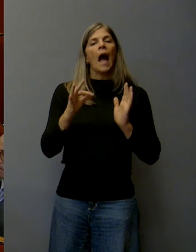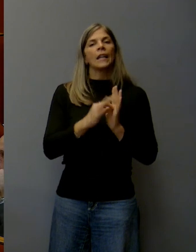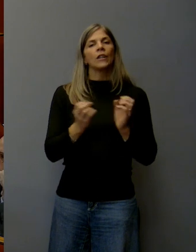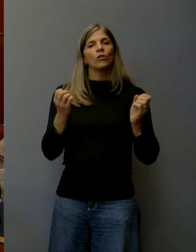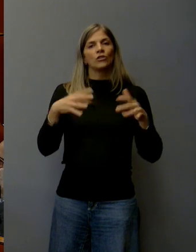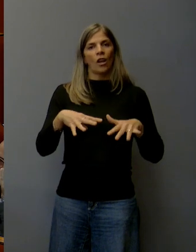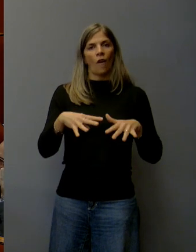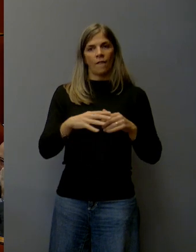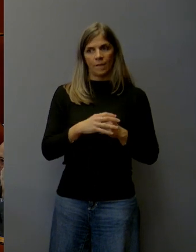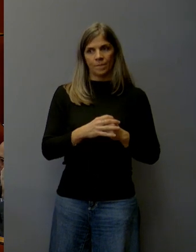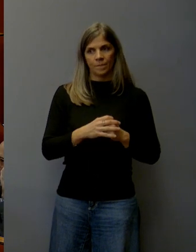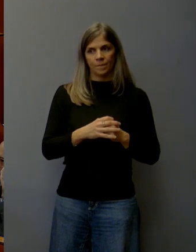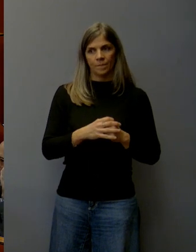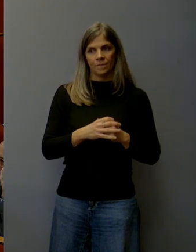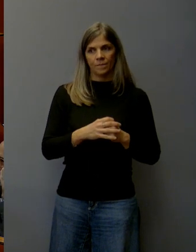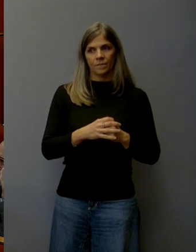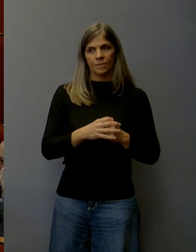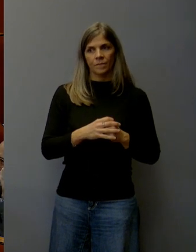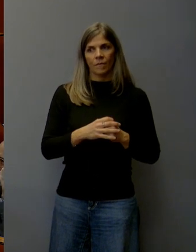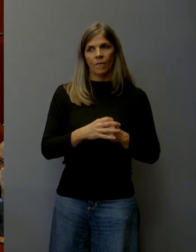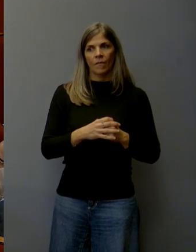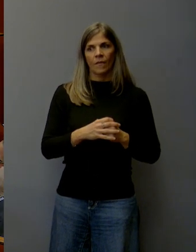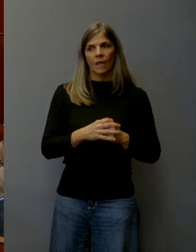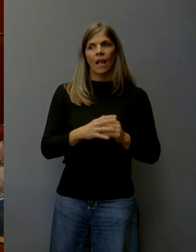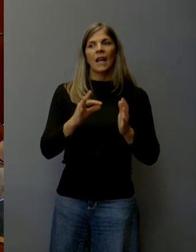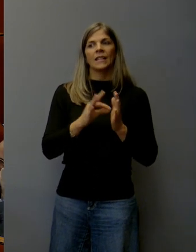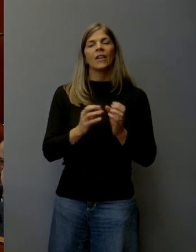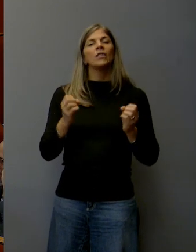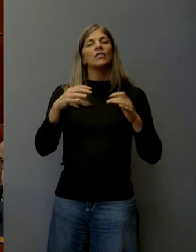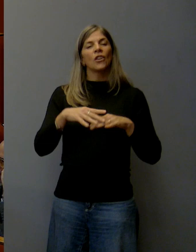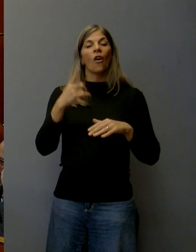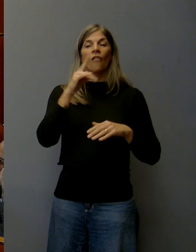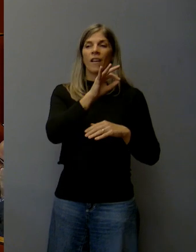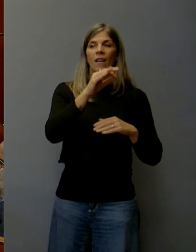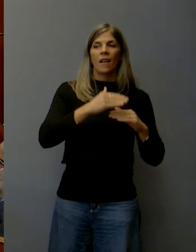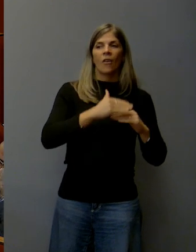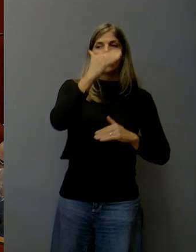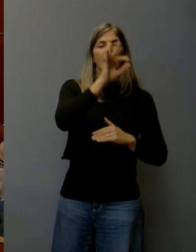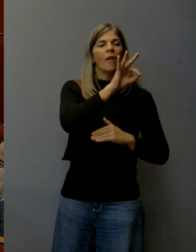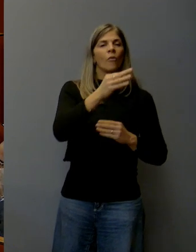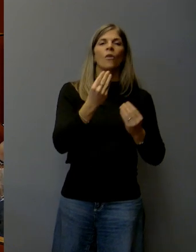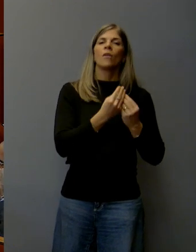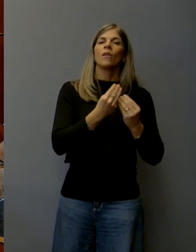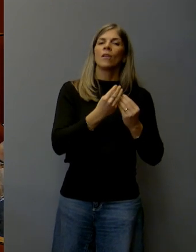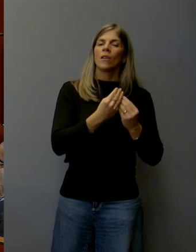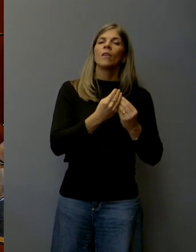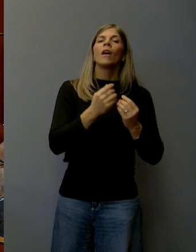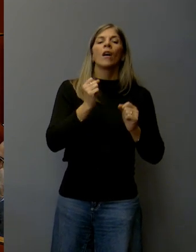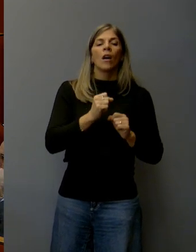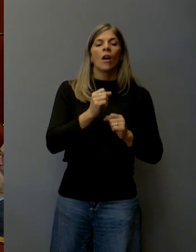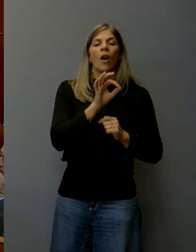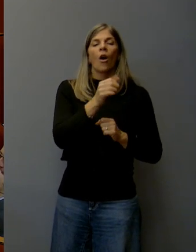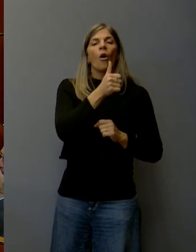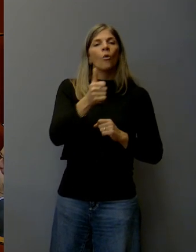visto che anche dai banchi la maggioranza qualche collega era dubbioso cita nessun consigliere può parlare più di una volta